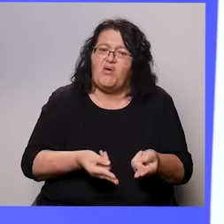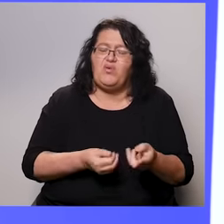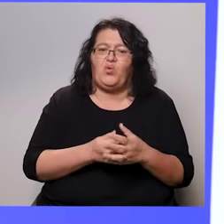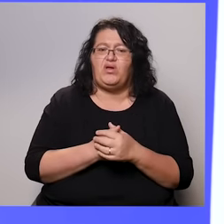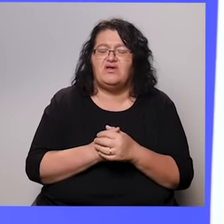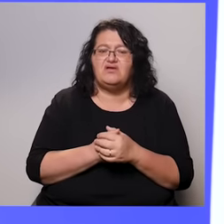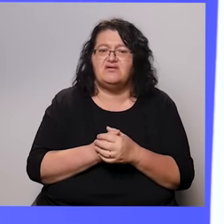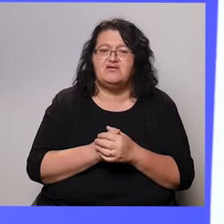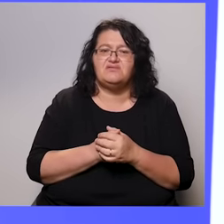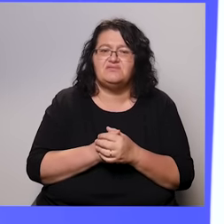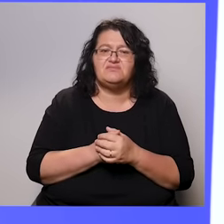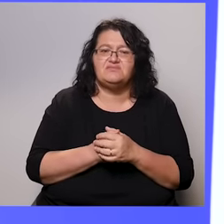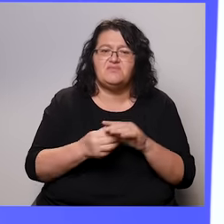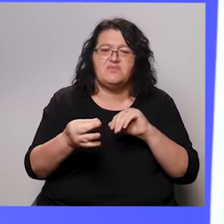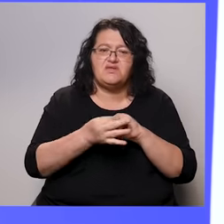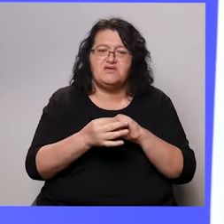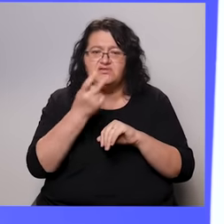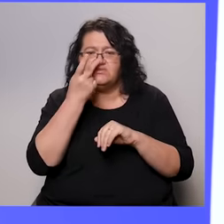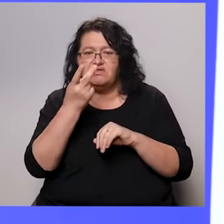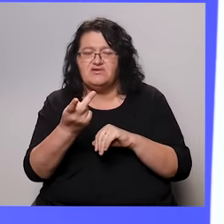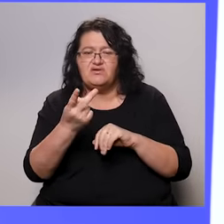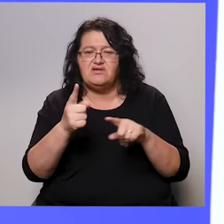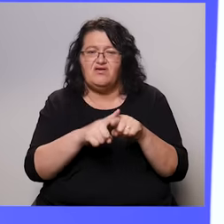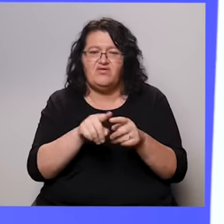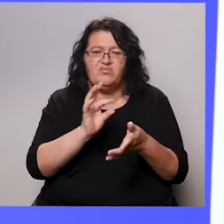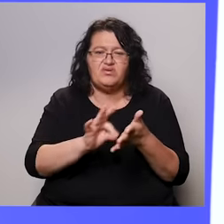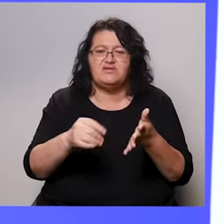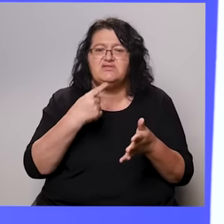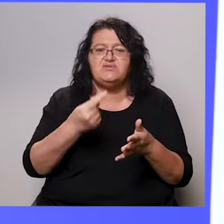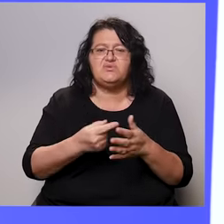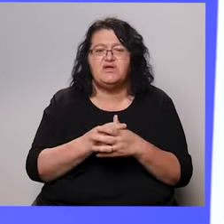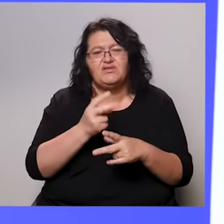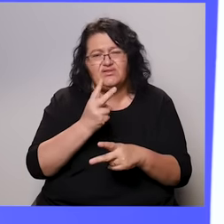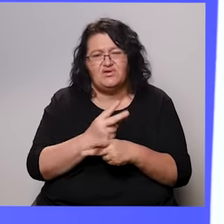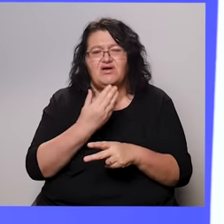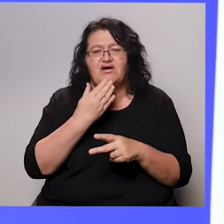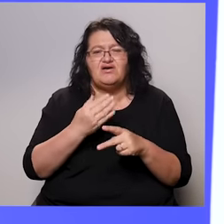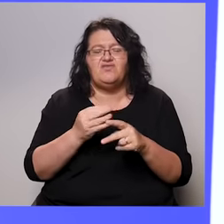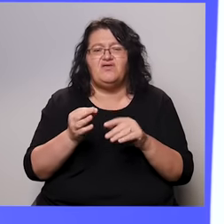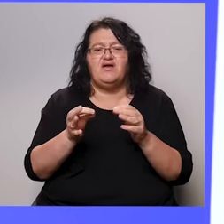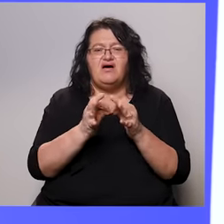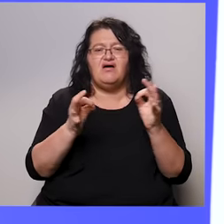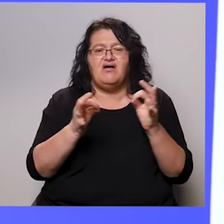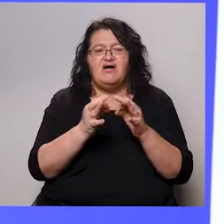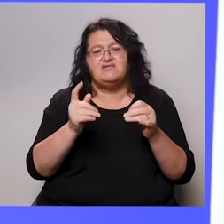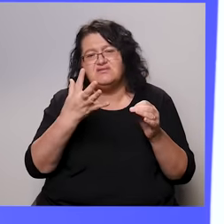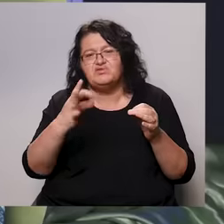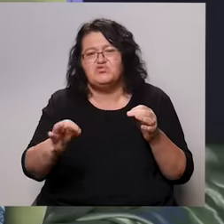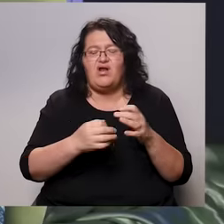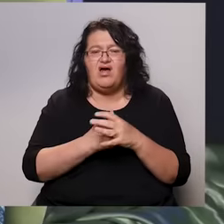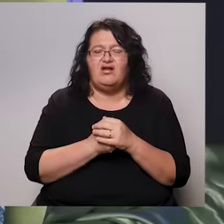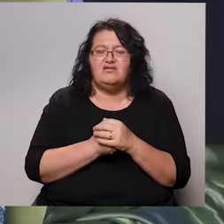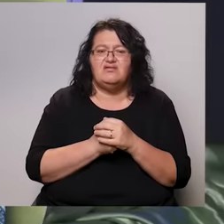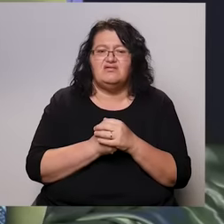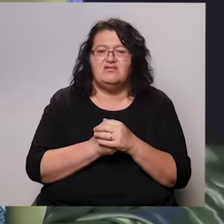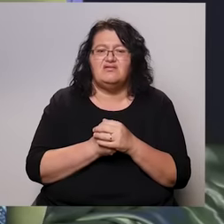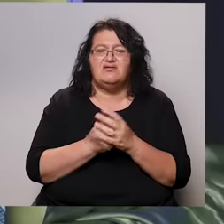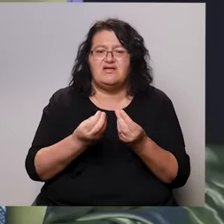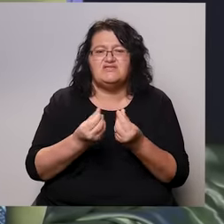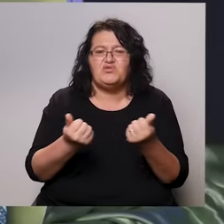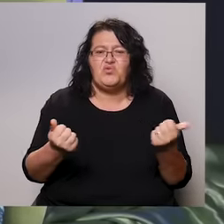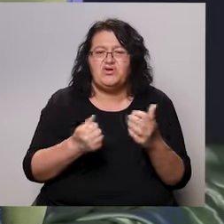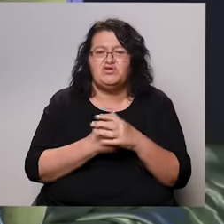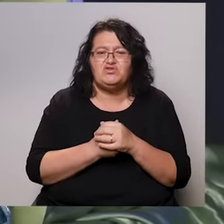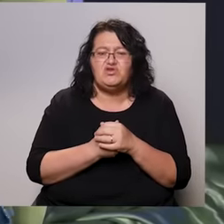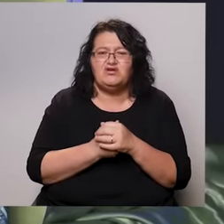mușchi. Soția se uită la mine atunci când era și a prezentă și zice, totuși aș vrea cu ață din cealaltă. Care se topește.